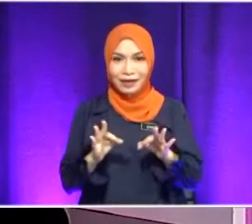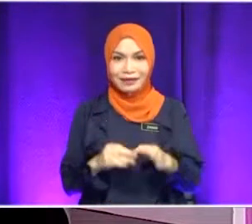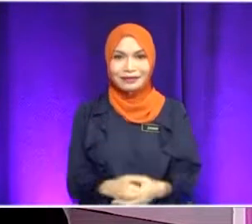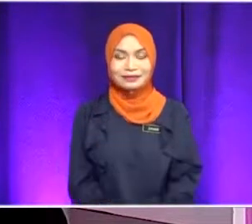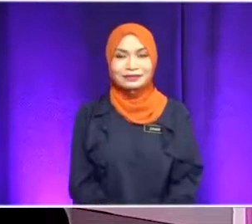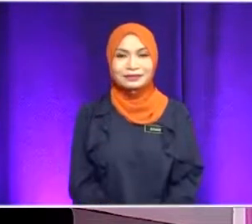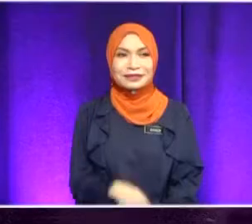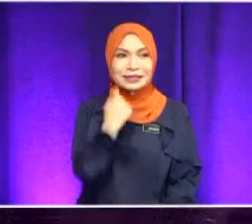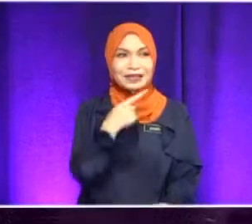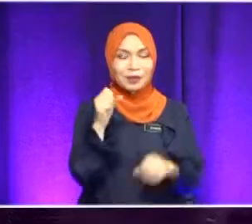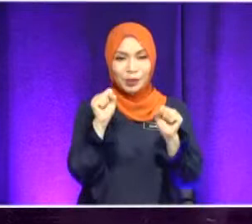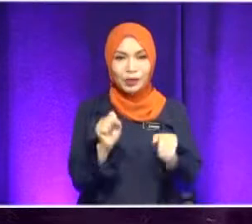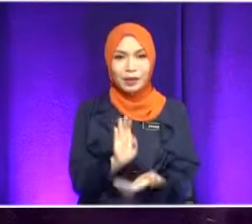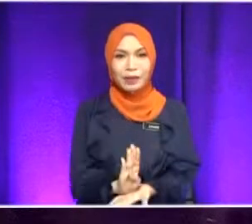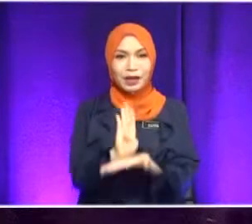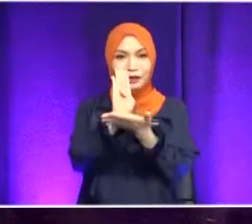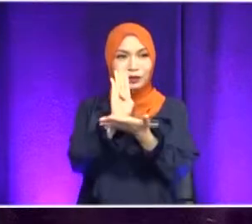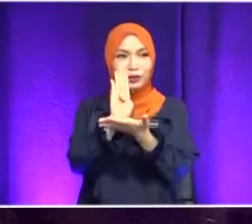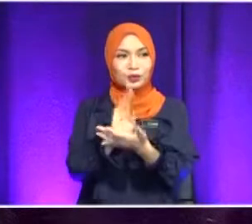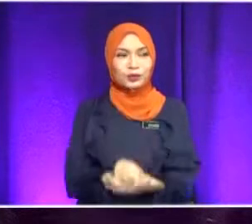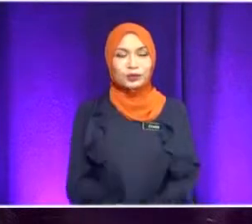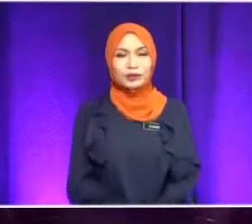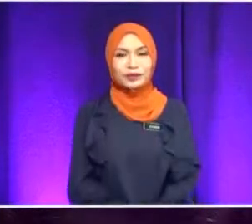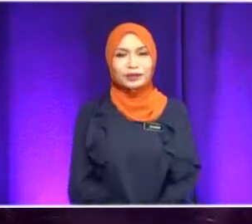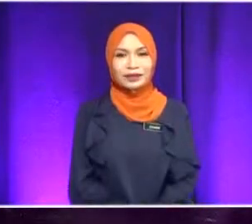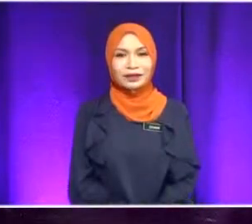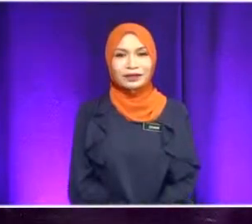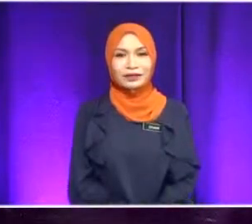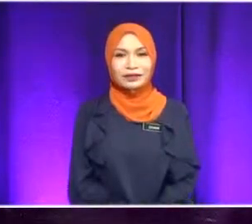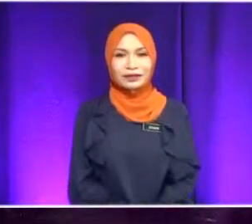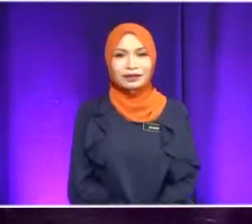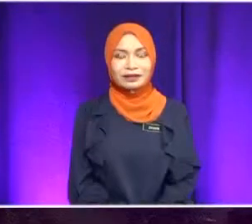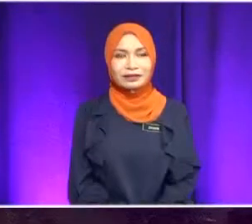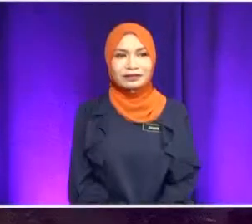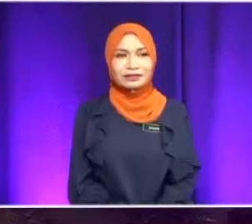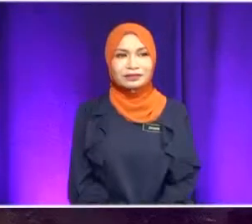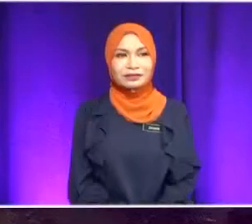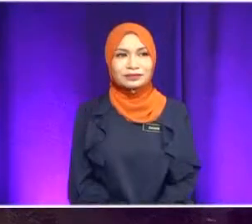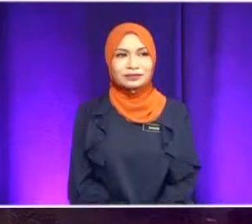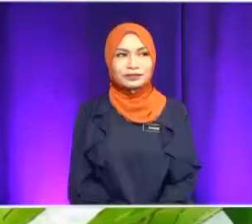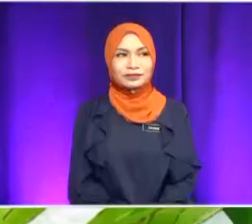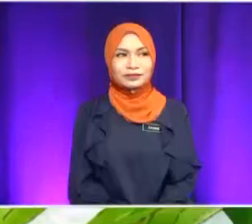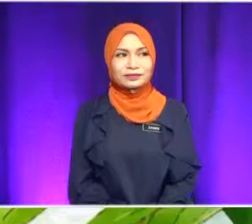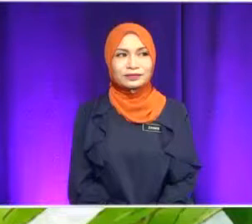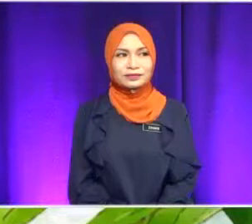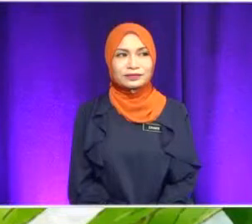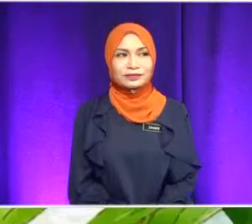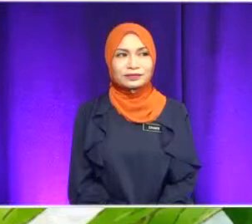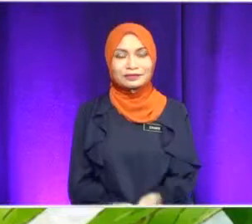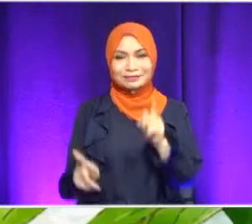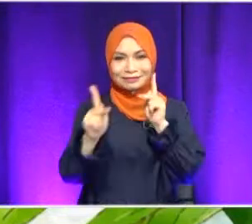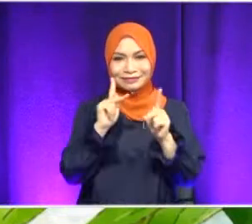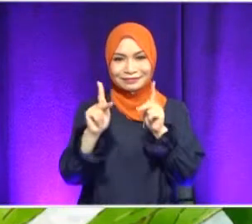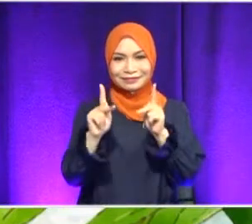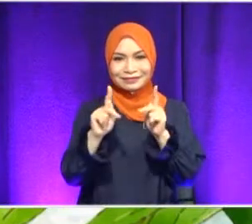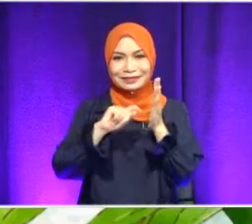saat ini tuh soalnya nih Ichigo Oke damai Ima Ima cantik kunci bagi